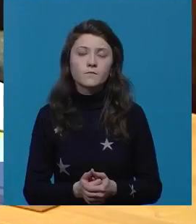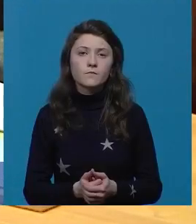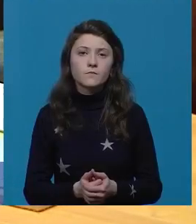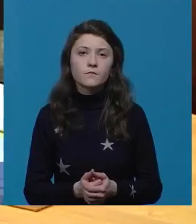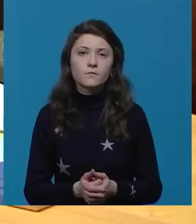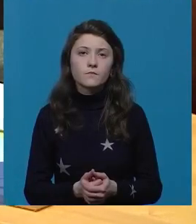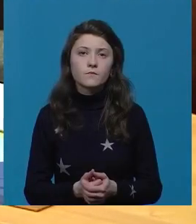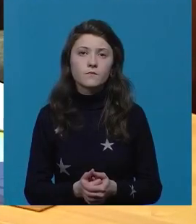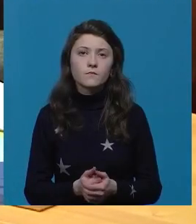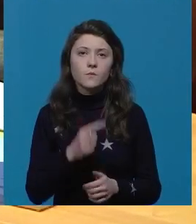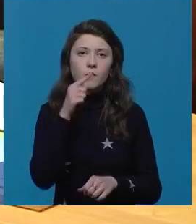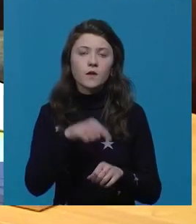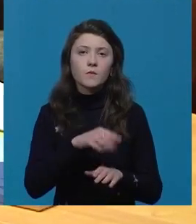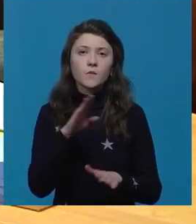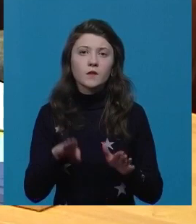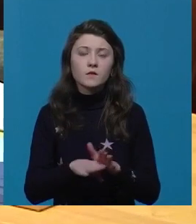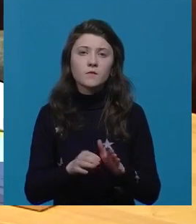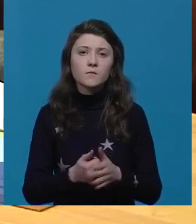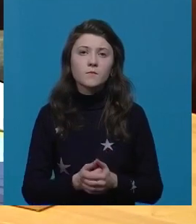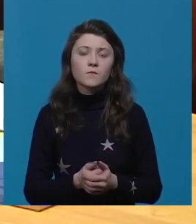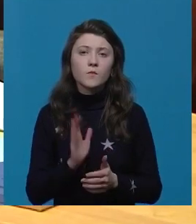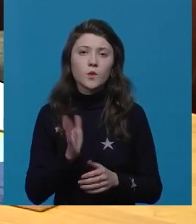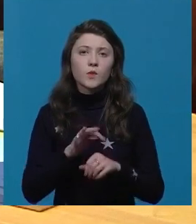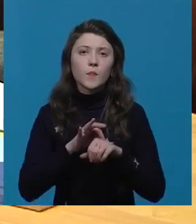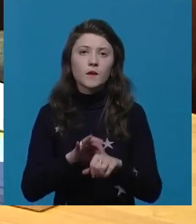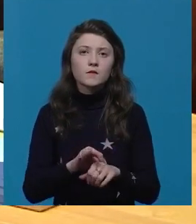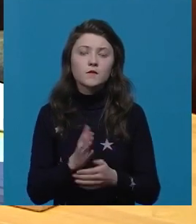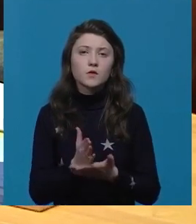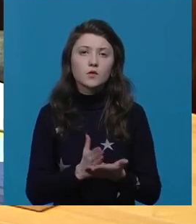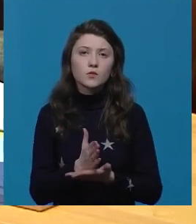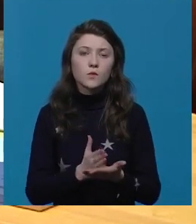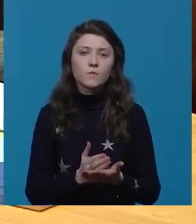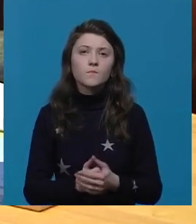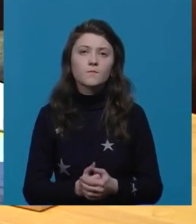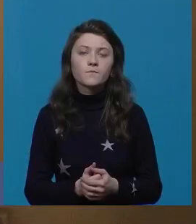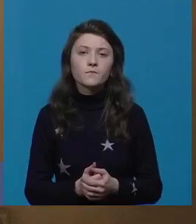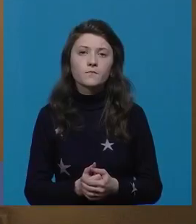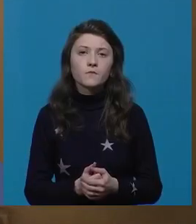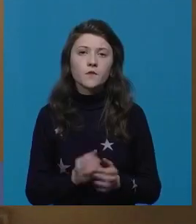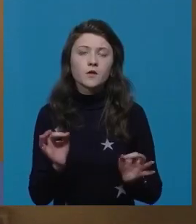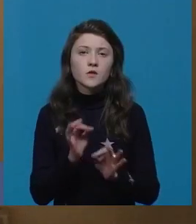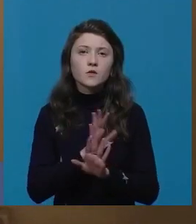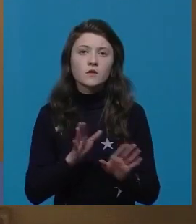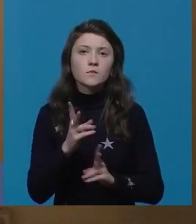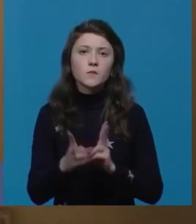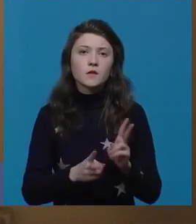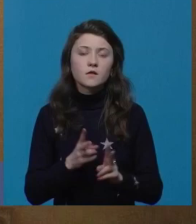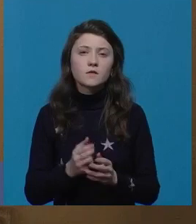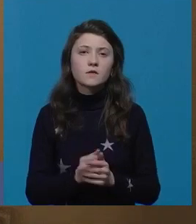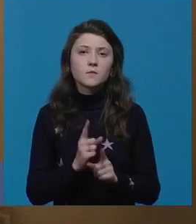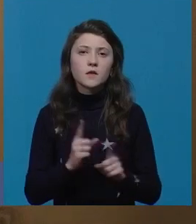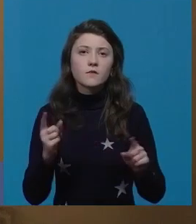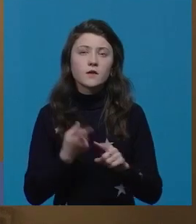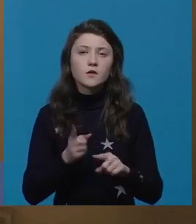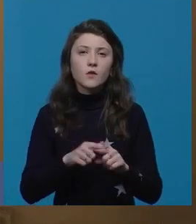підпадають під цей призив, вони не будуть нести службу в зоні АТО. Так, нічого не змінилося. Специфікою цього призову